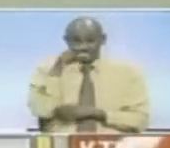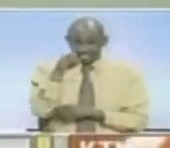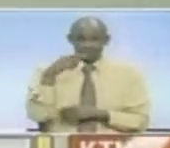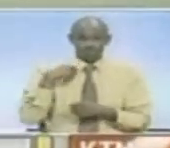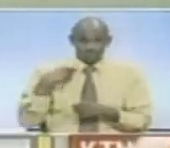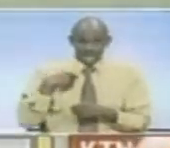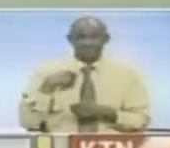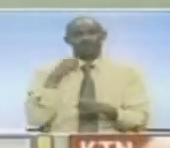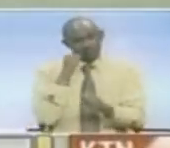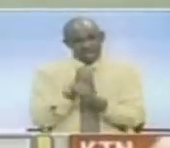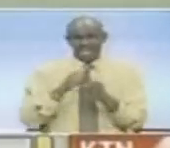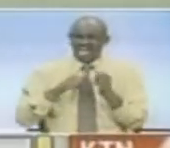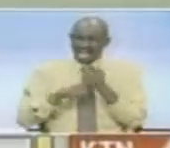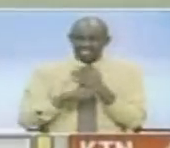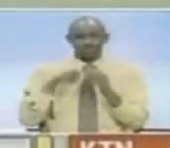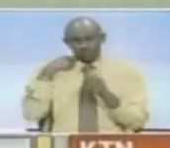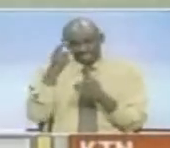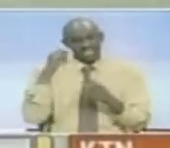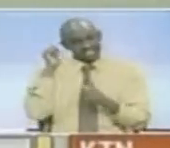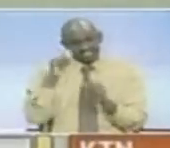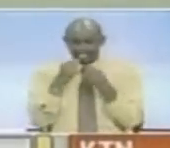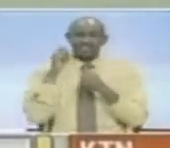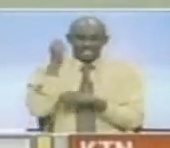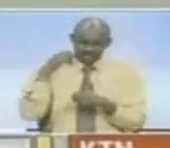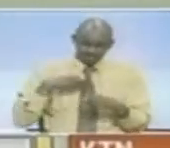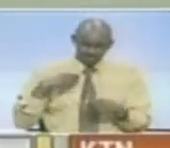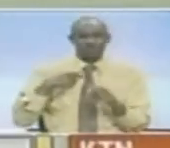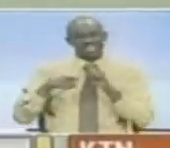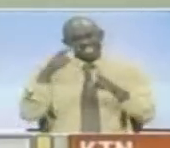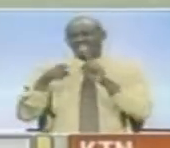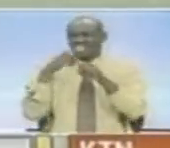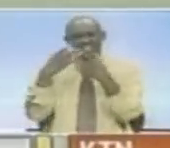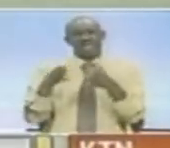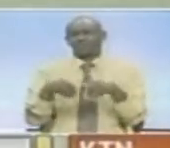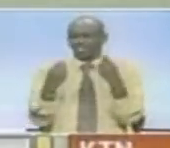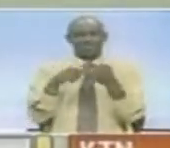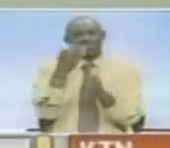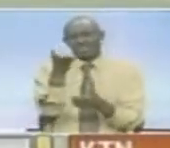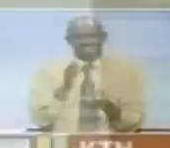funge njuga akawakumbue Wakenya wanaouawa kinyama kila kukicha.